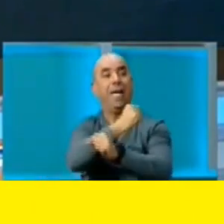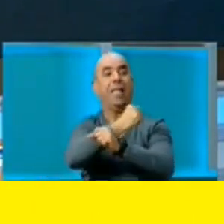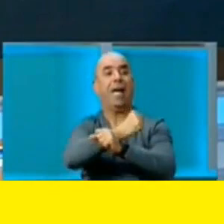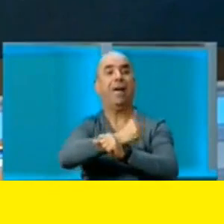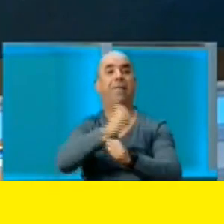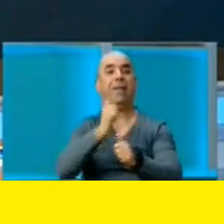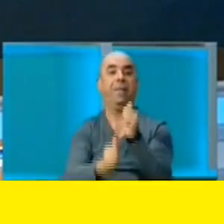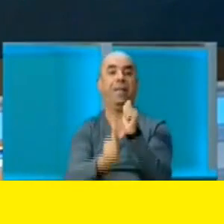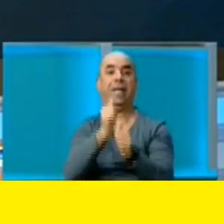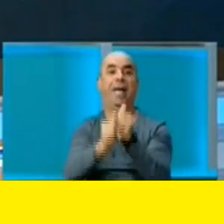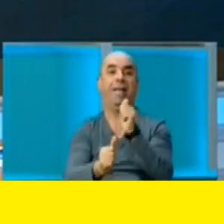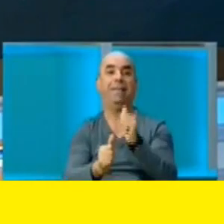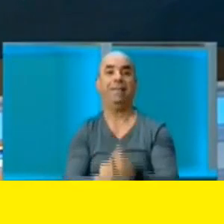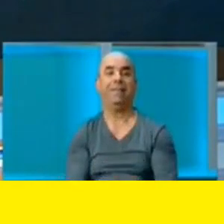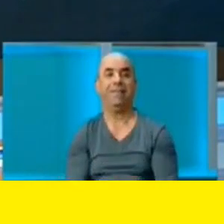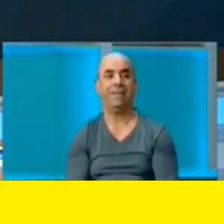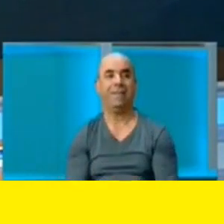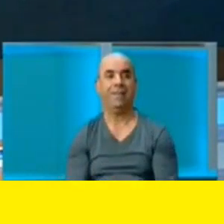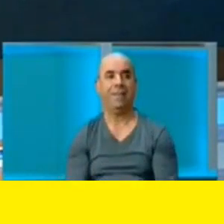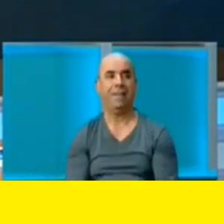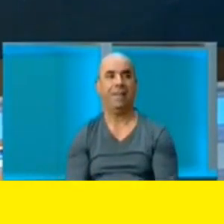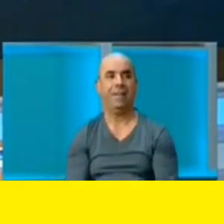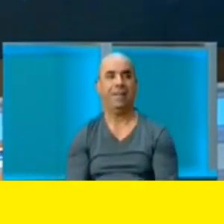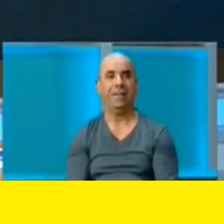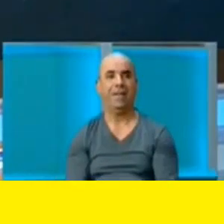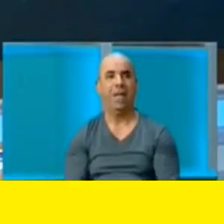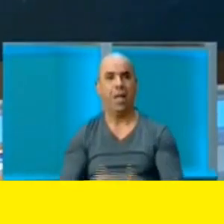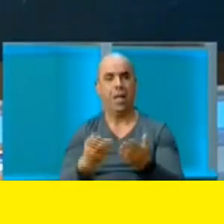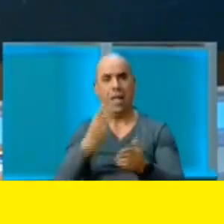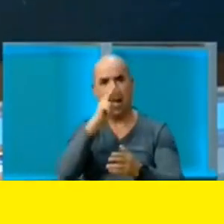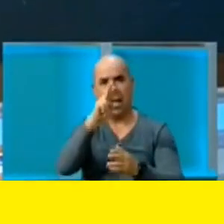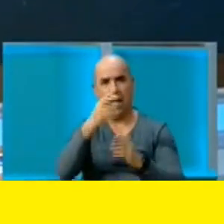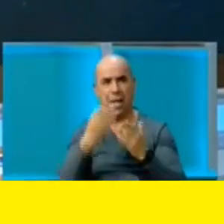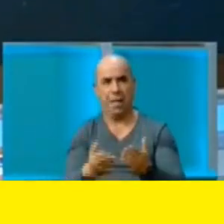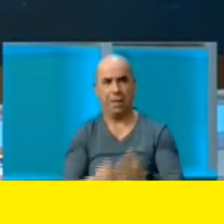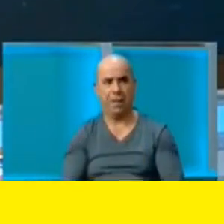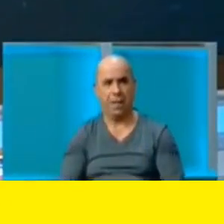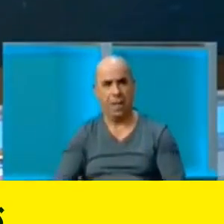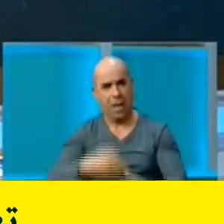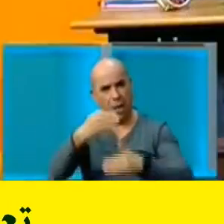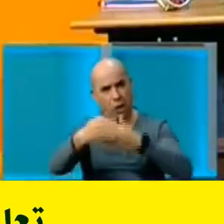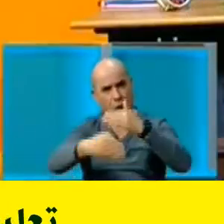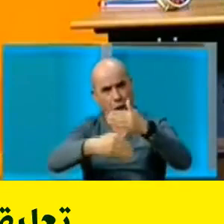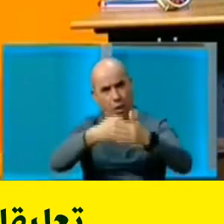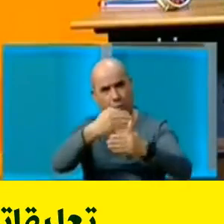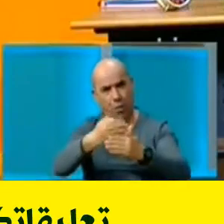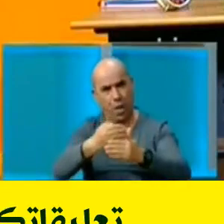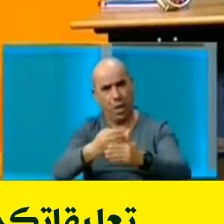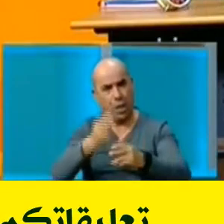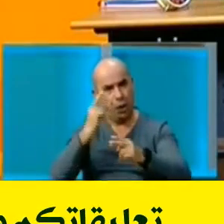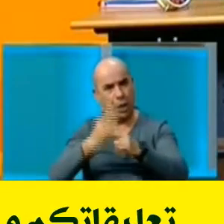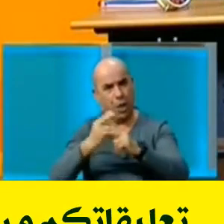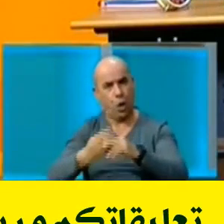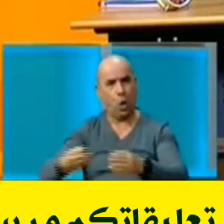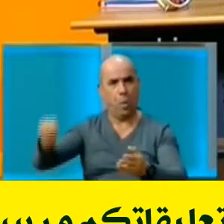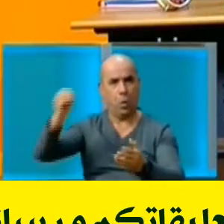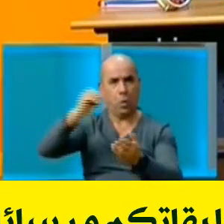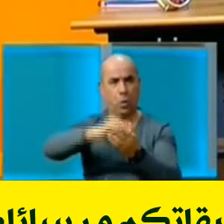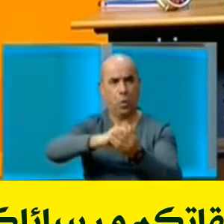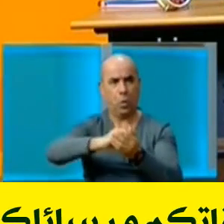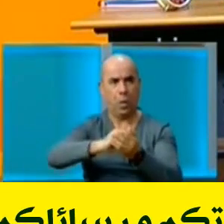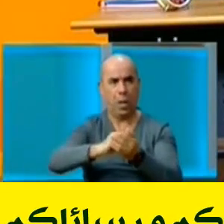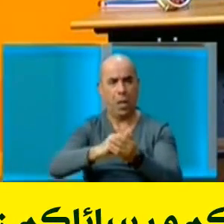نجحتا في الامتحان. ممتاز، لنرى الآن أيضا دائما أسماء موصولة تكتب بلامين